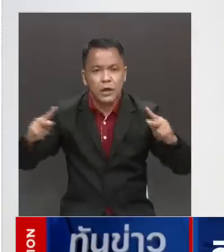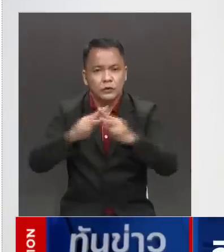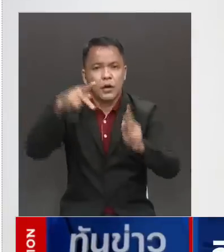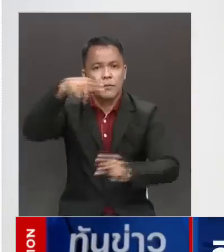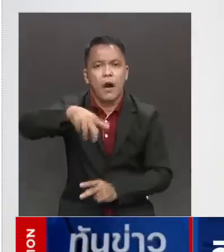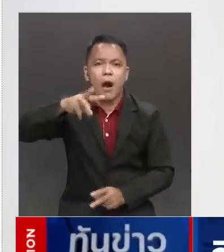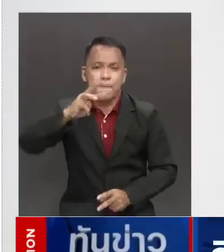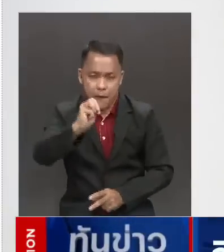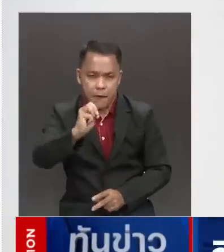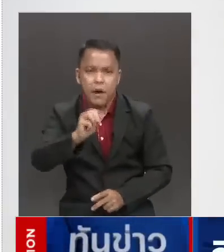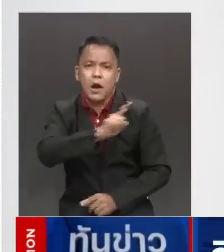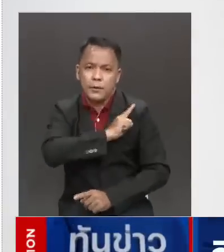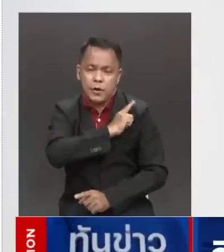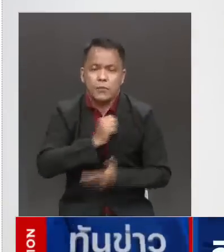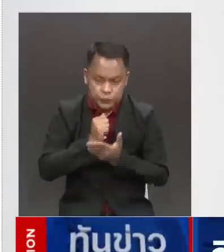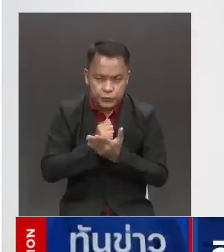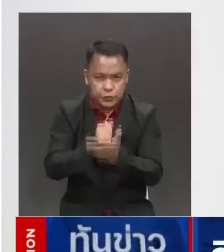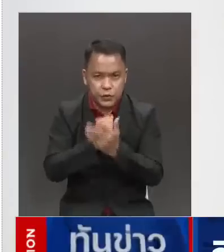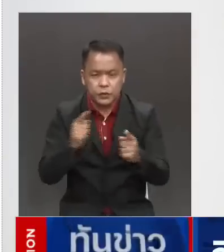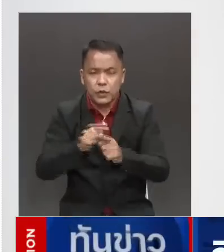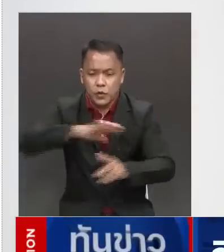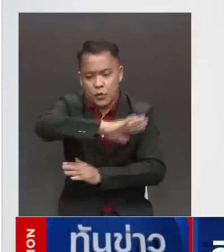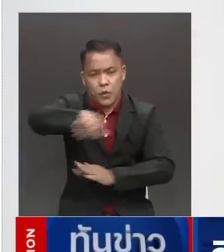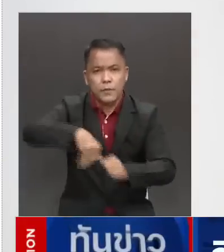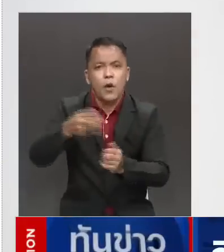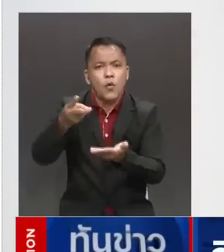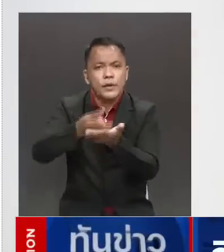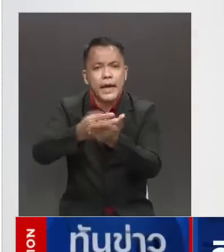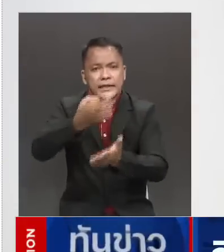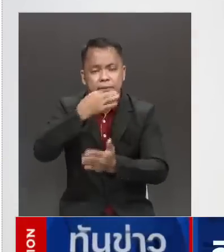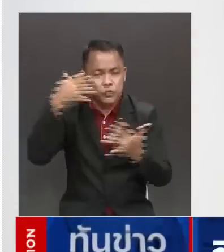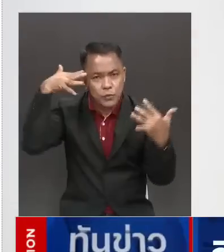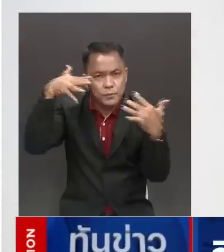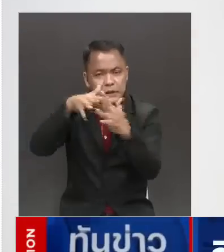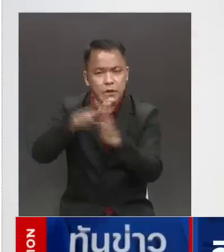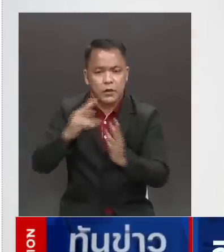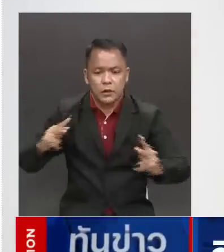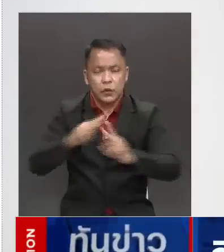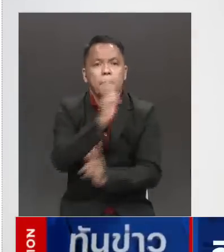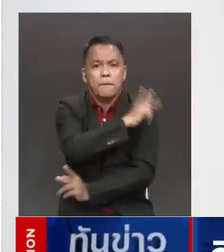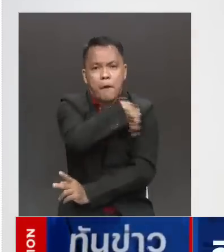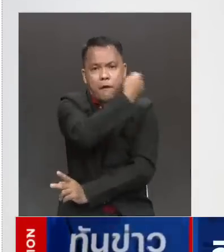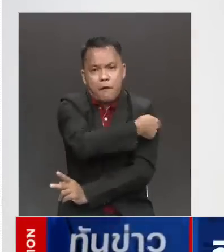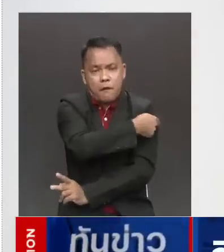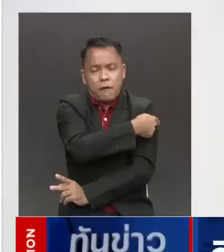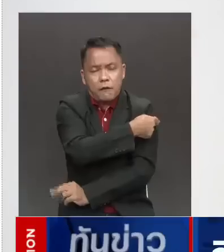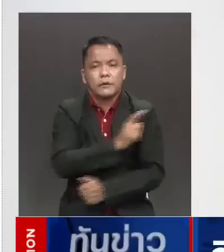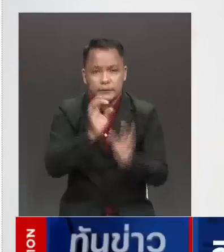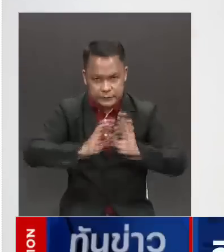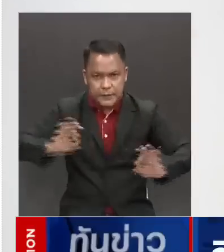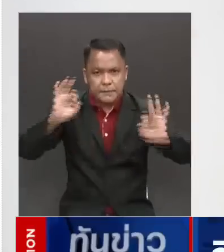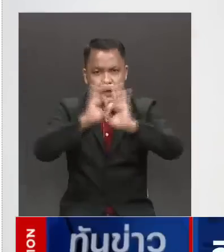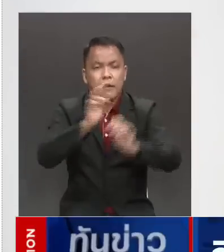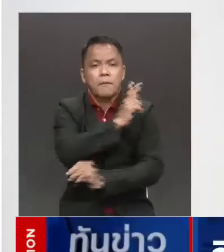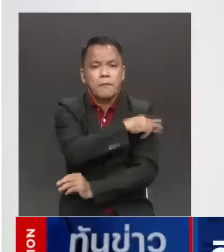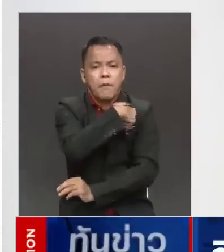าสังคมและความมั่นคงของมนุษย์รวมไปถึงนักวิชาชีพสุขภาพจิตของกระทรวงสาธารณสุขนะคะสำคัญที่สุด